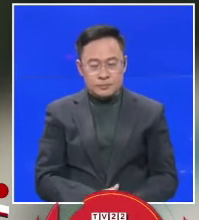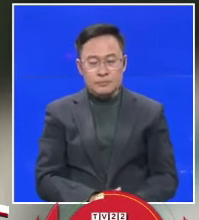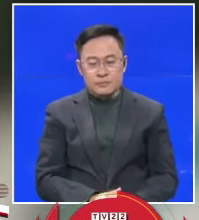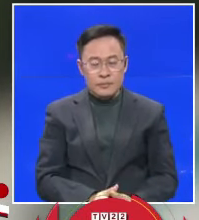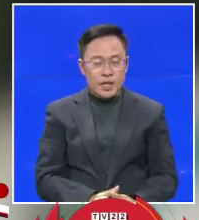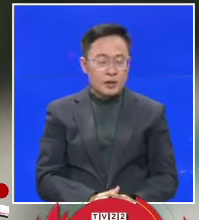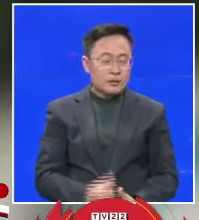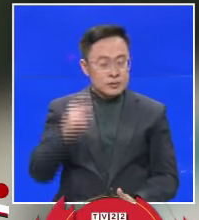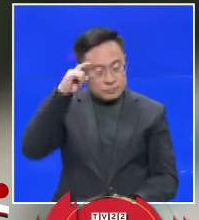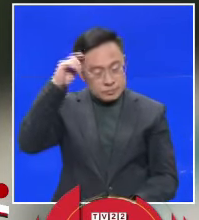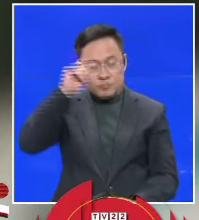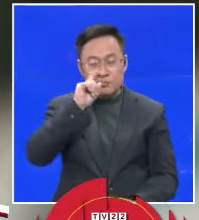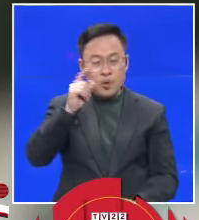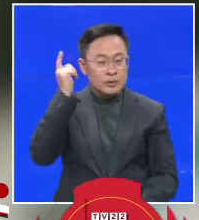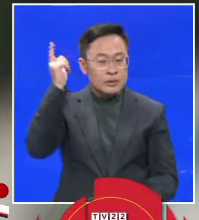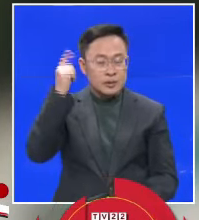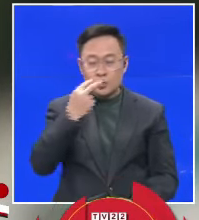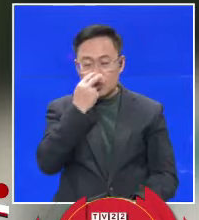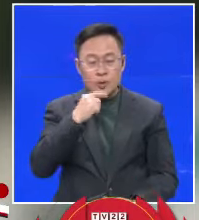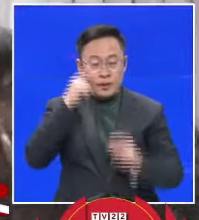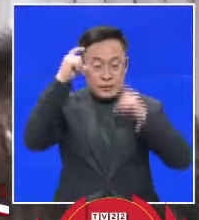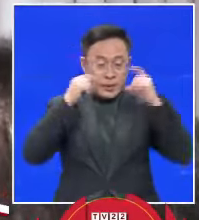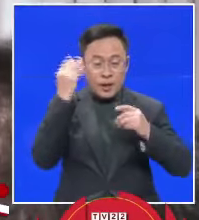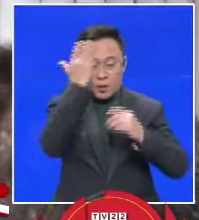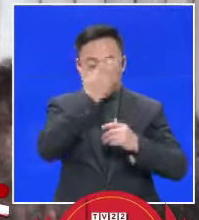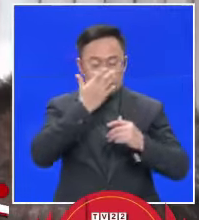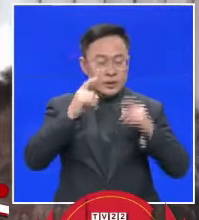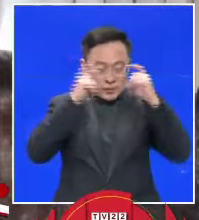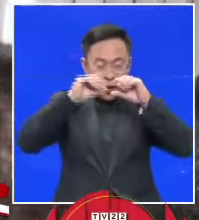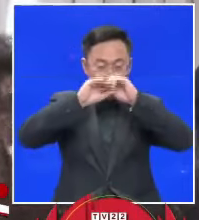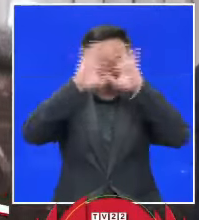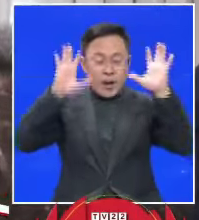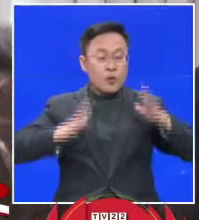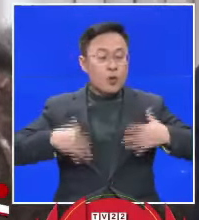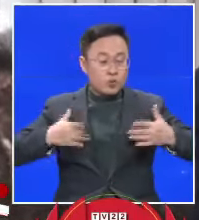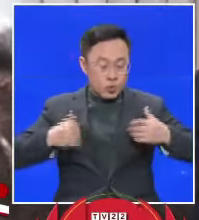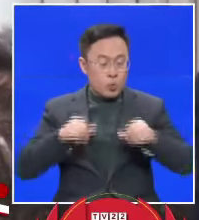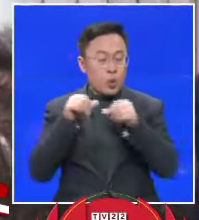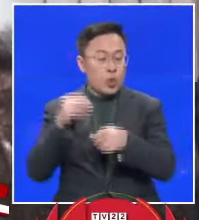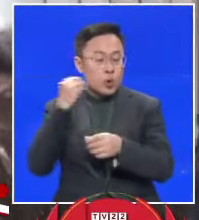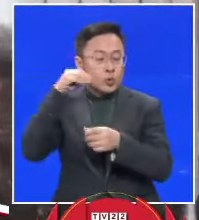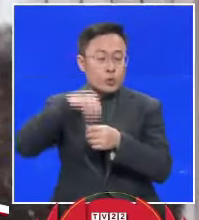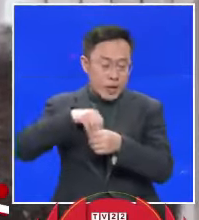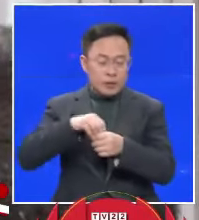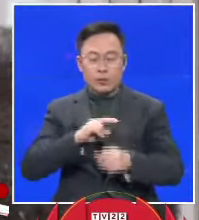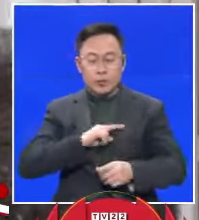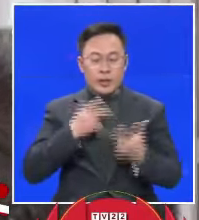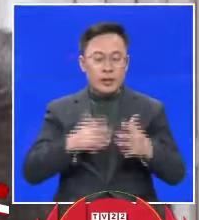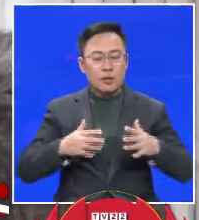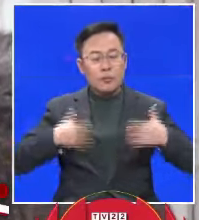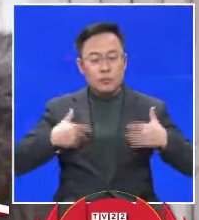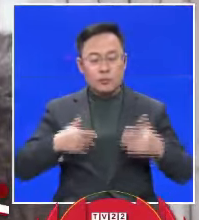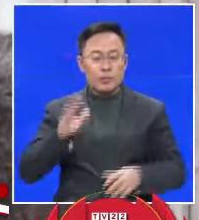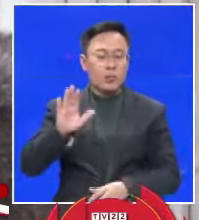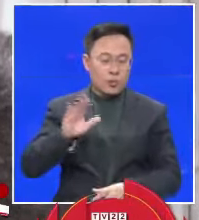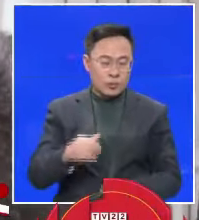ความสุขที่ได้อยู่บ้านนะคะก็คือจริงๆแล้วก็บอกหลายฝ่ายก็มองกันนะคะว่า2ชั่วโมงที่อยู่ในบ้านจันทร์สอง